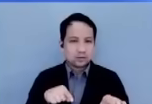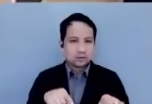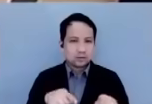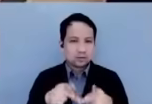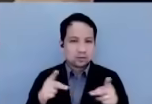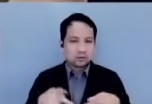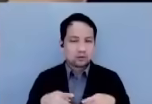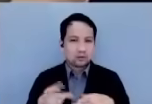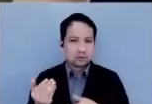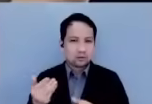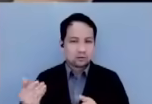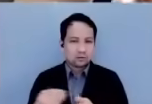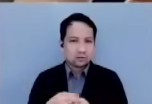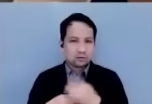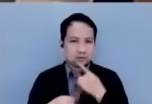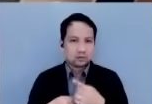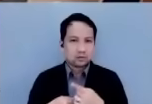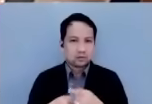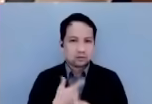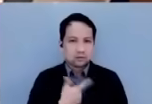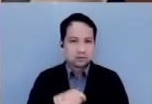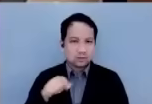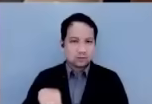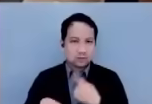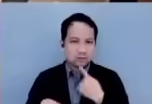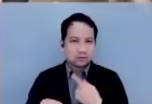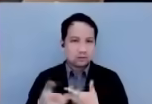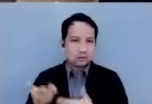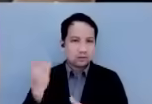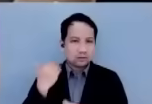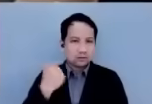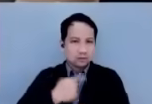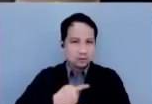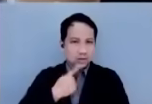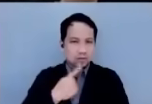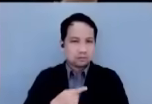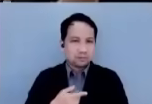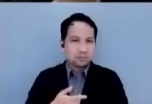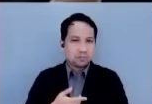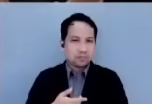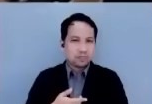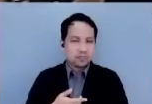pangungutong. Not guilty po kasi nung araw na po yun, nung